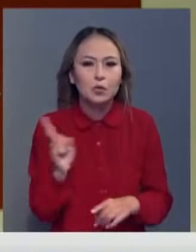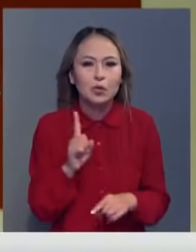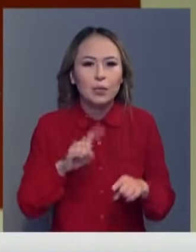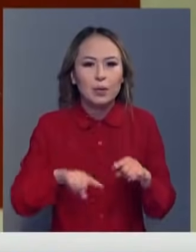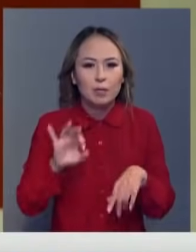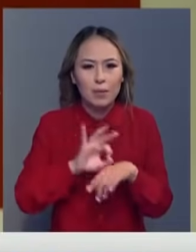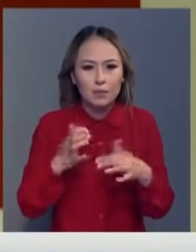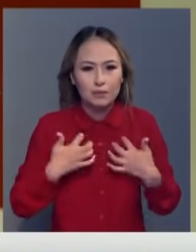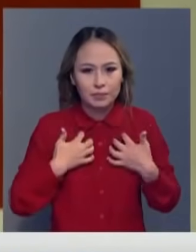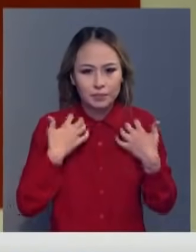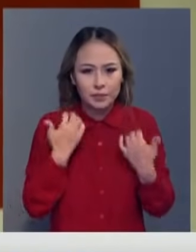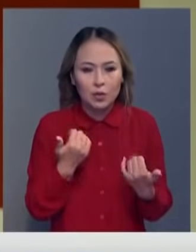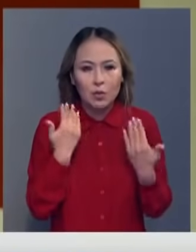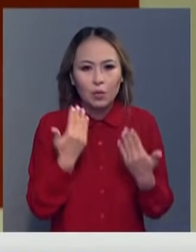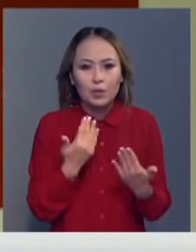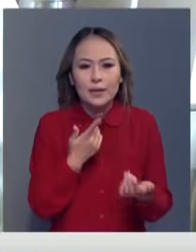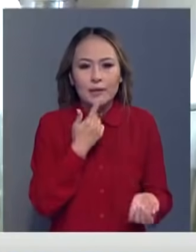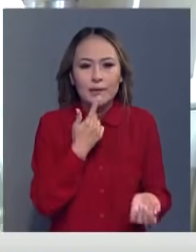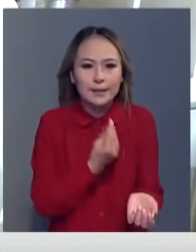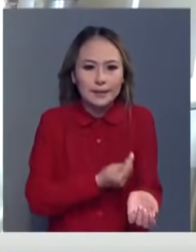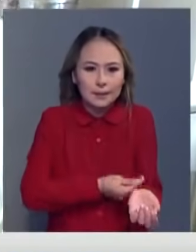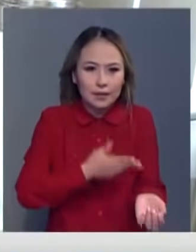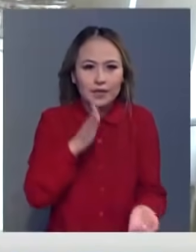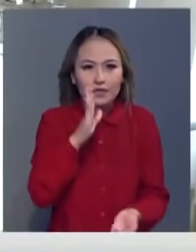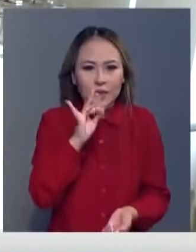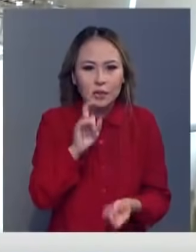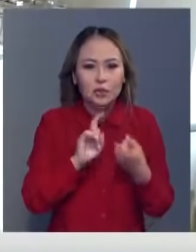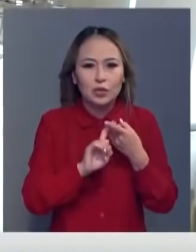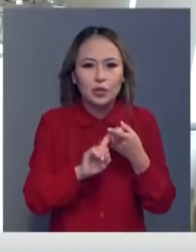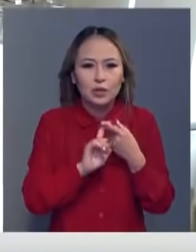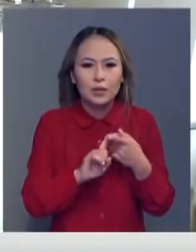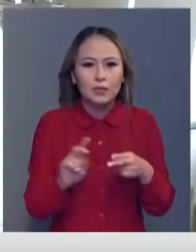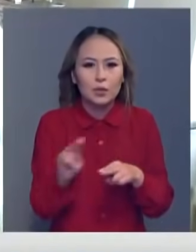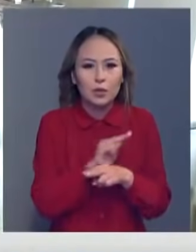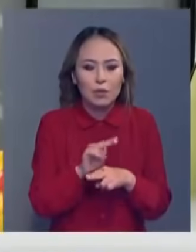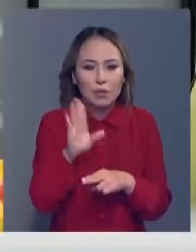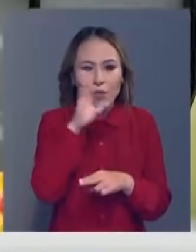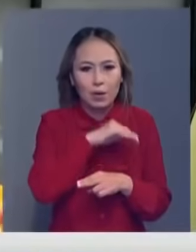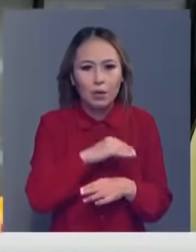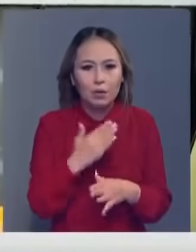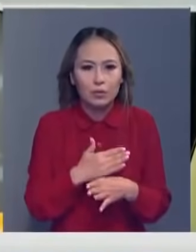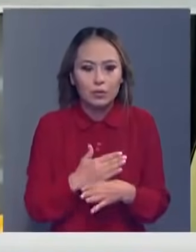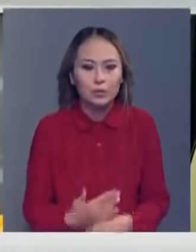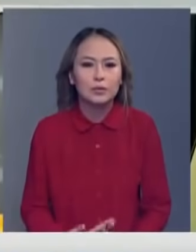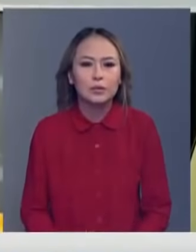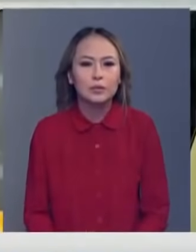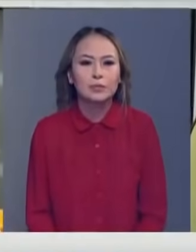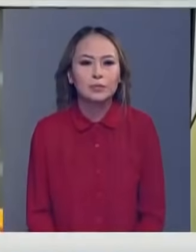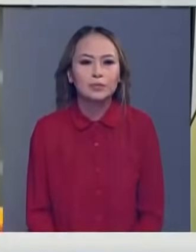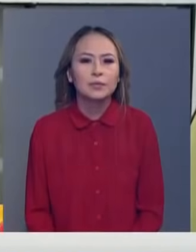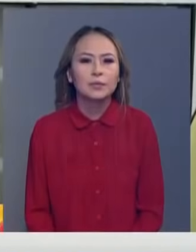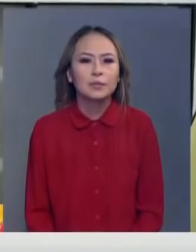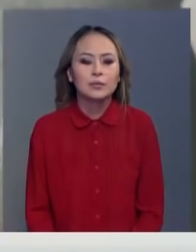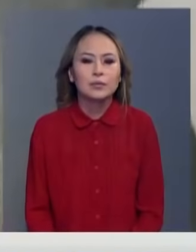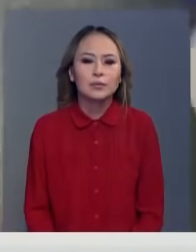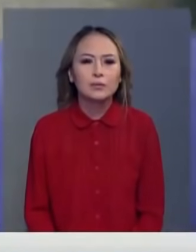осы індеттен сауығып шықты. Енді оның қан плазмасы вирусты жұқтырғандарды емдеуге септігі тиюі мүмкін.